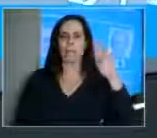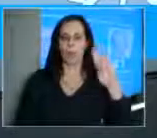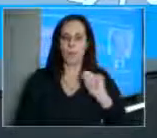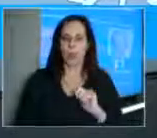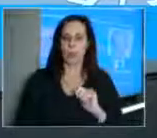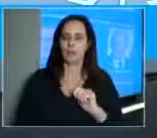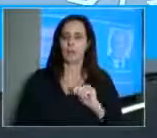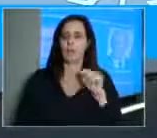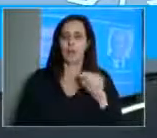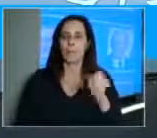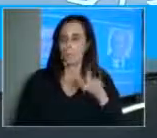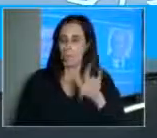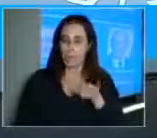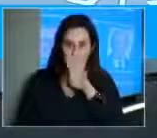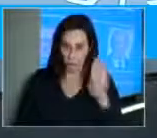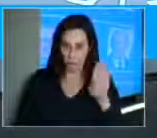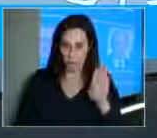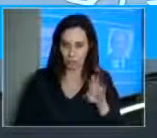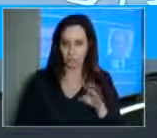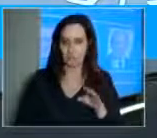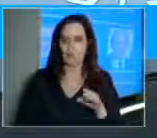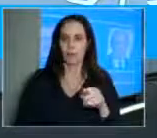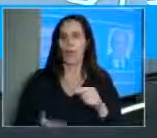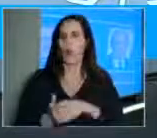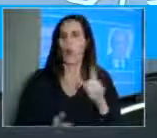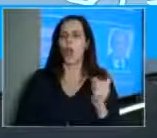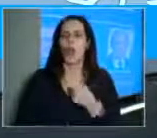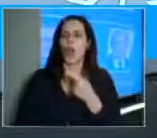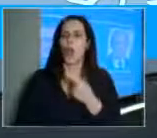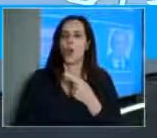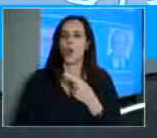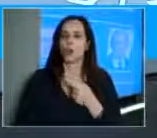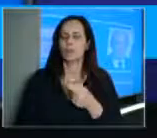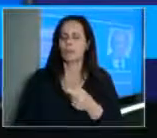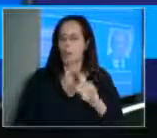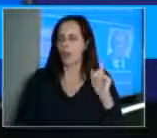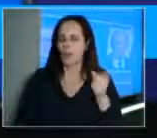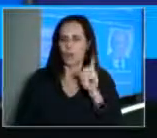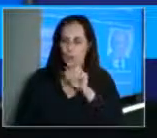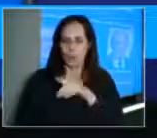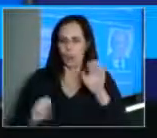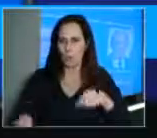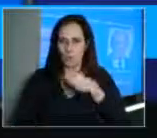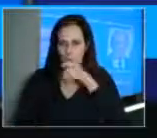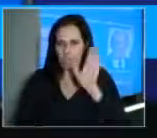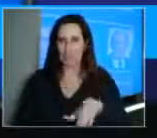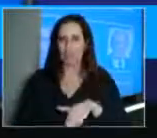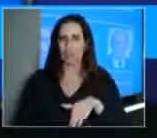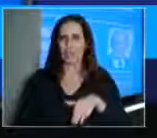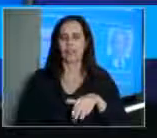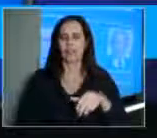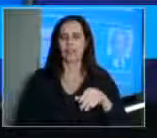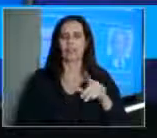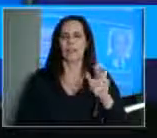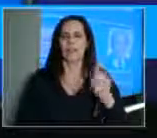כזאת. אלה שהם נגד ביבי, לא באומל ולא טראמפ ולא בולסונר, איך קוראים אותו,